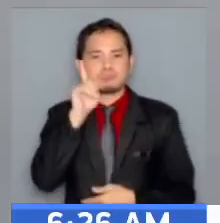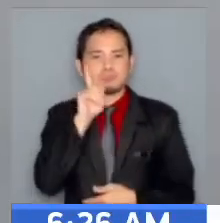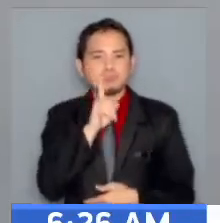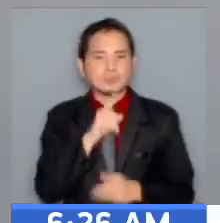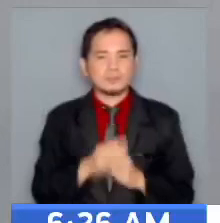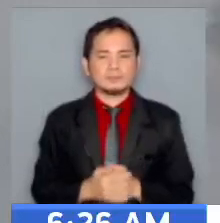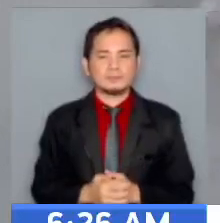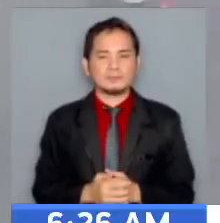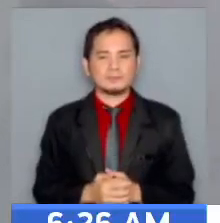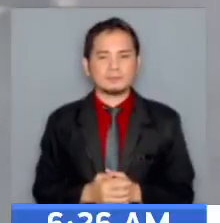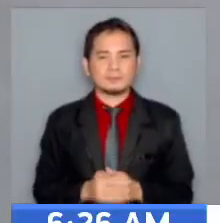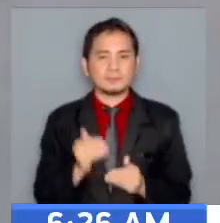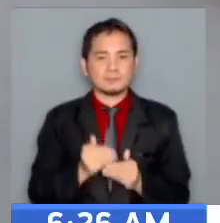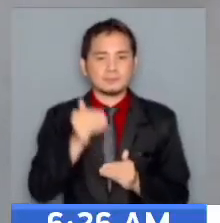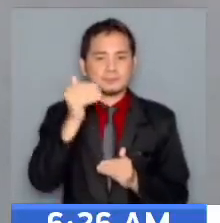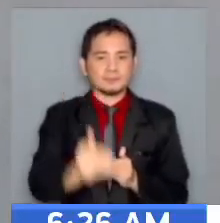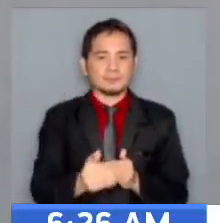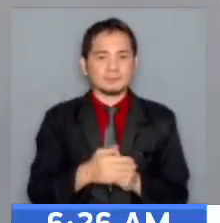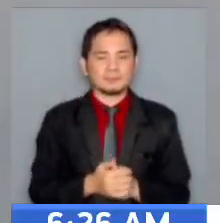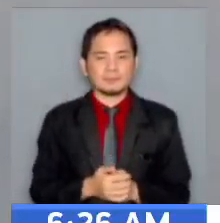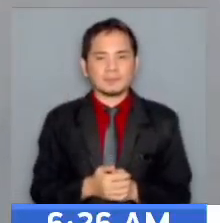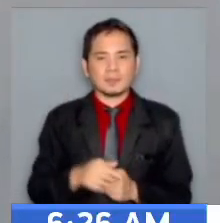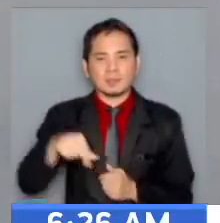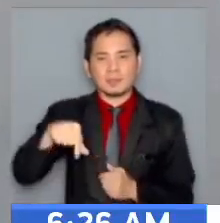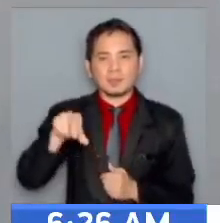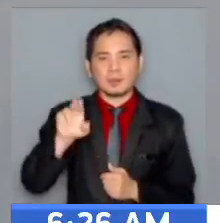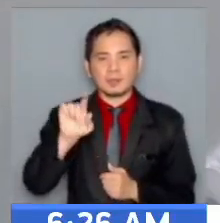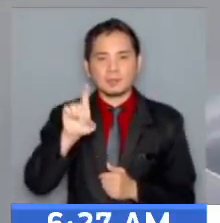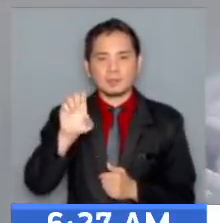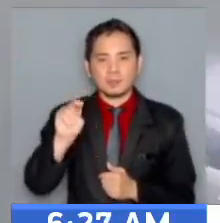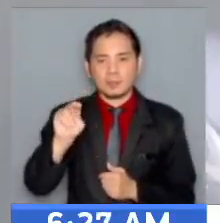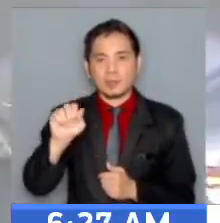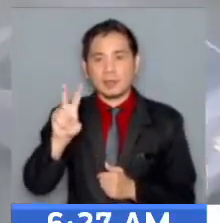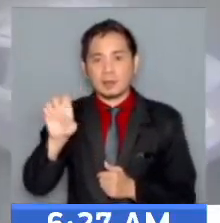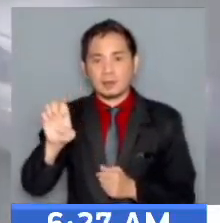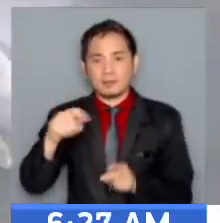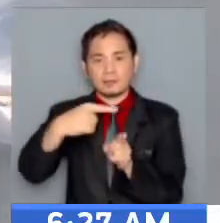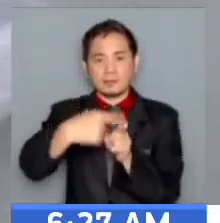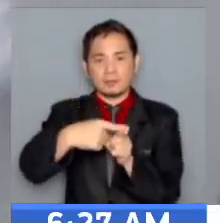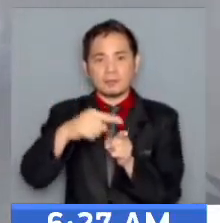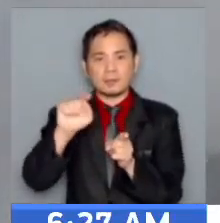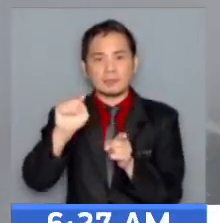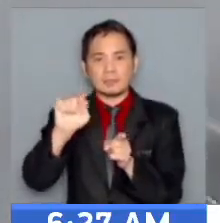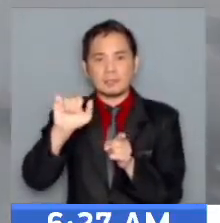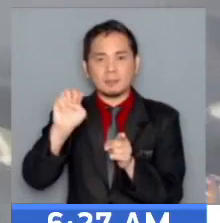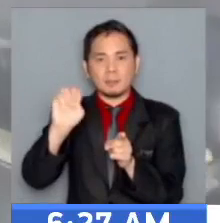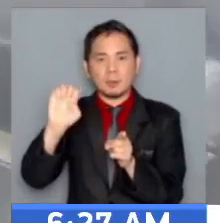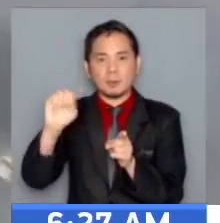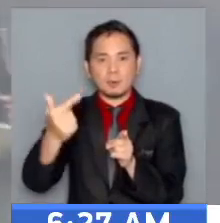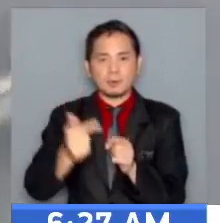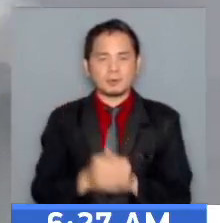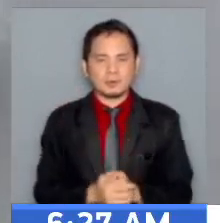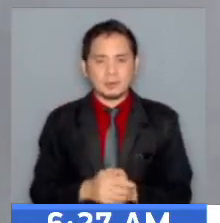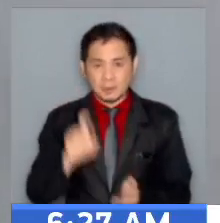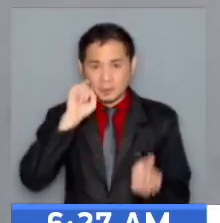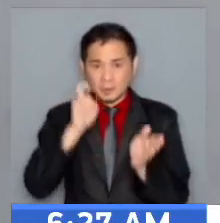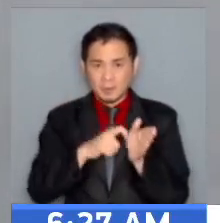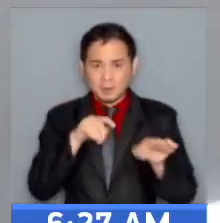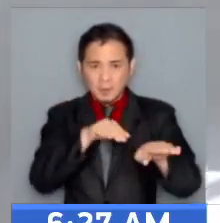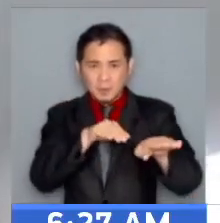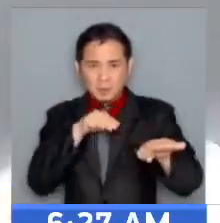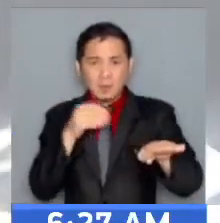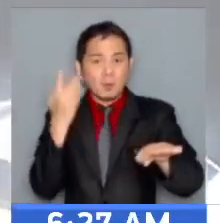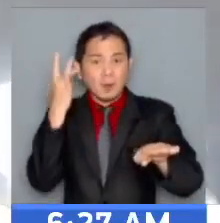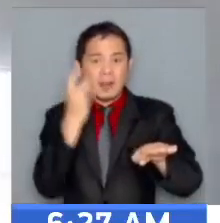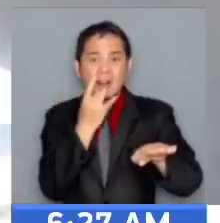Dako tayo sa Quezon Avenue, Timog Intersection. Ayan, bukod po sa pila ng mga sasakyan dahil sa traffic light ay maluwag naman po